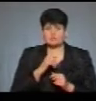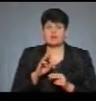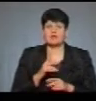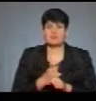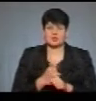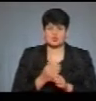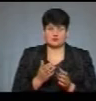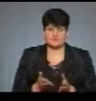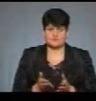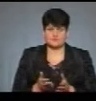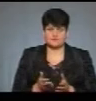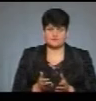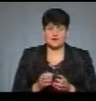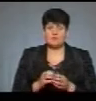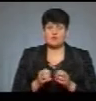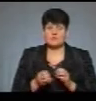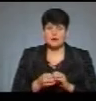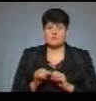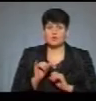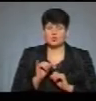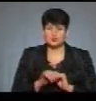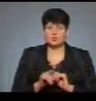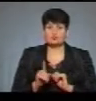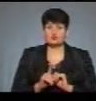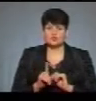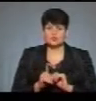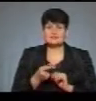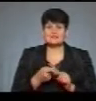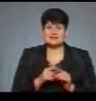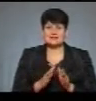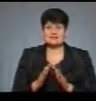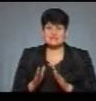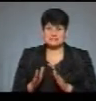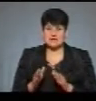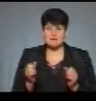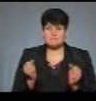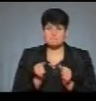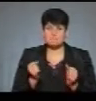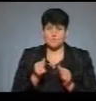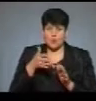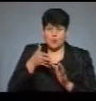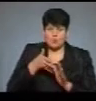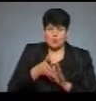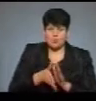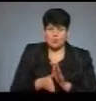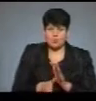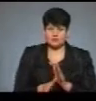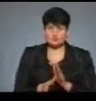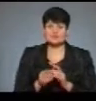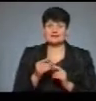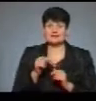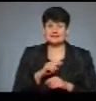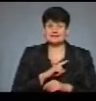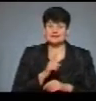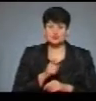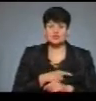працює. Проблема в тому, що ця система, вона проморожує основу подушку піщану настільки, що